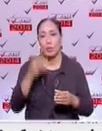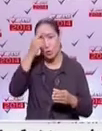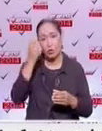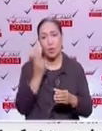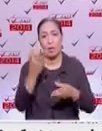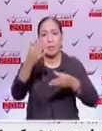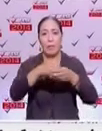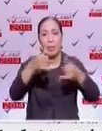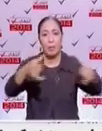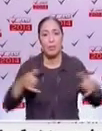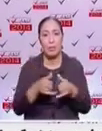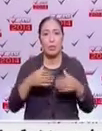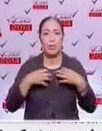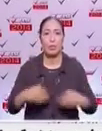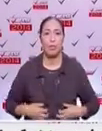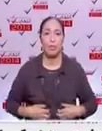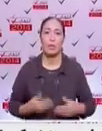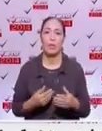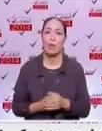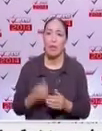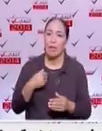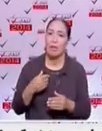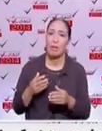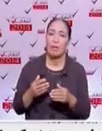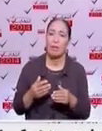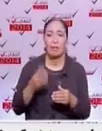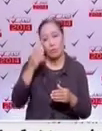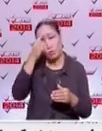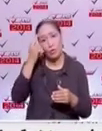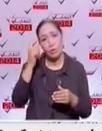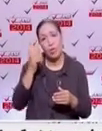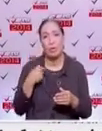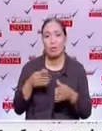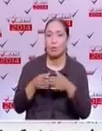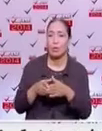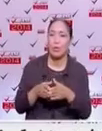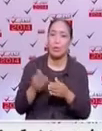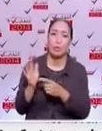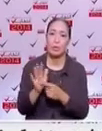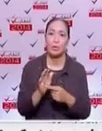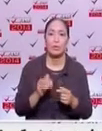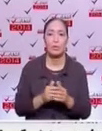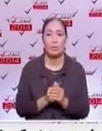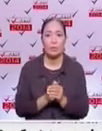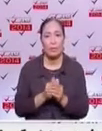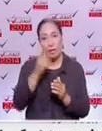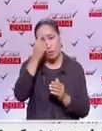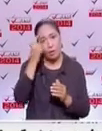المجلس الشعب القادم. لذلك نعتقد وسنعطي بسطة بسيطة، سنسعى